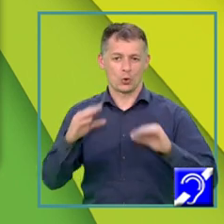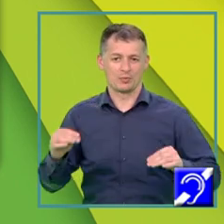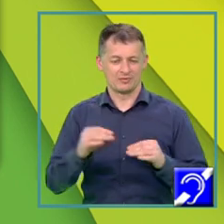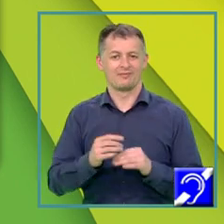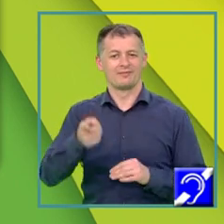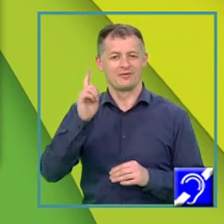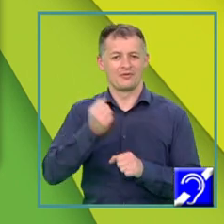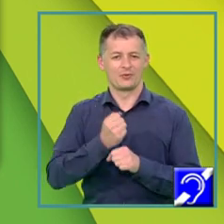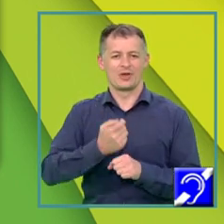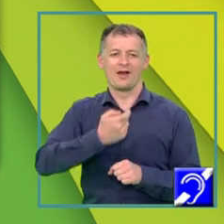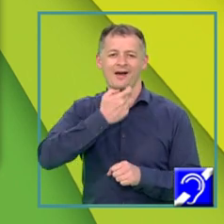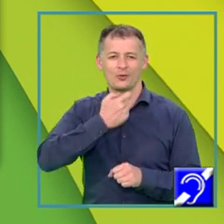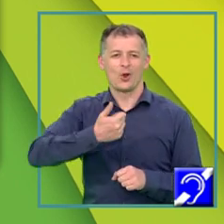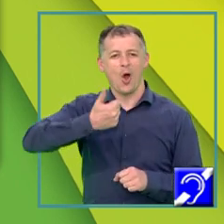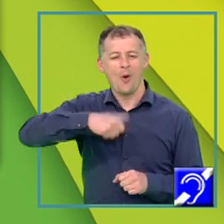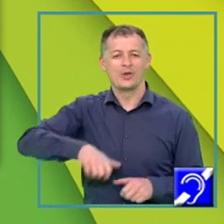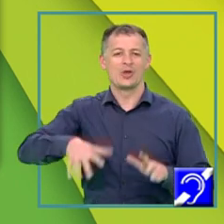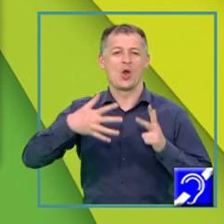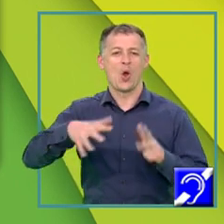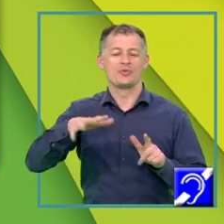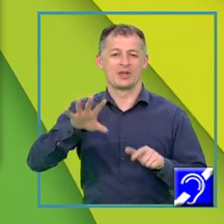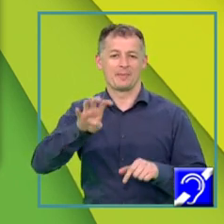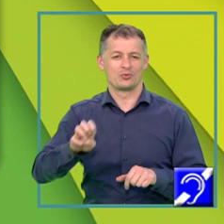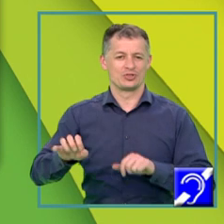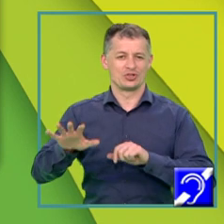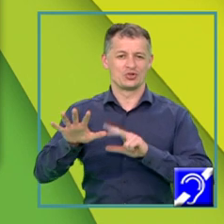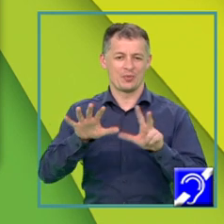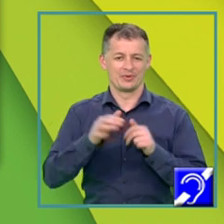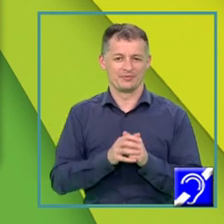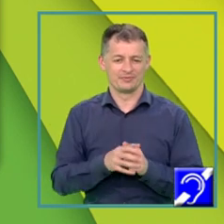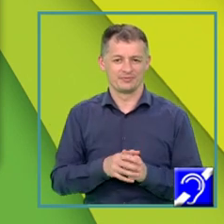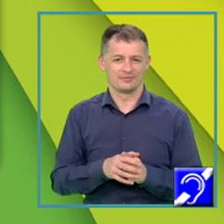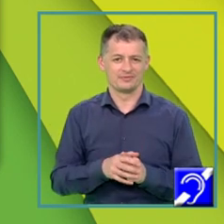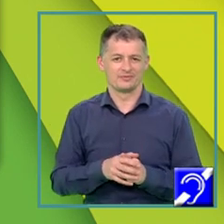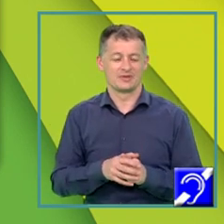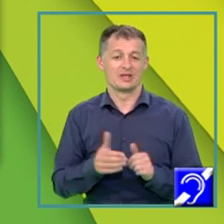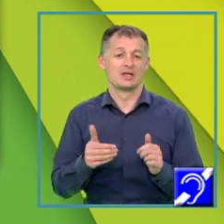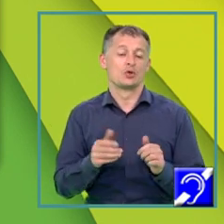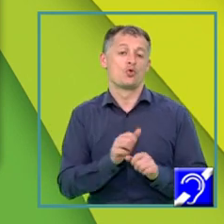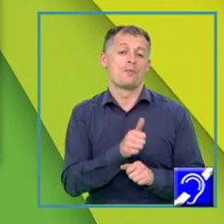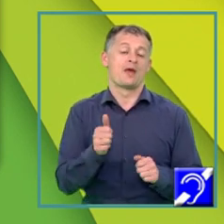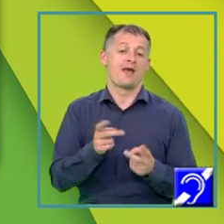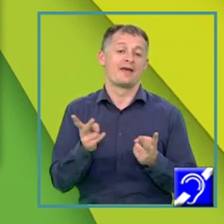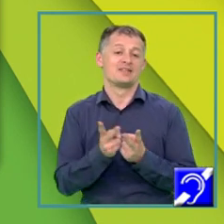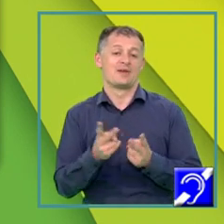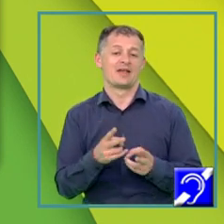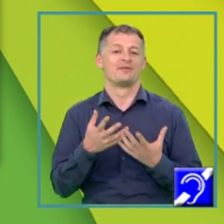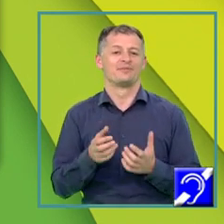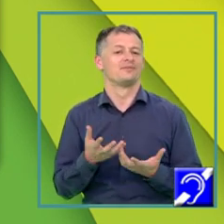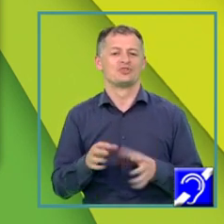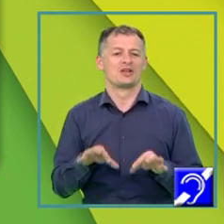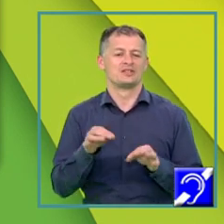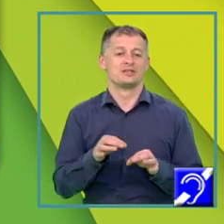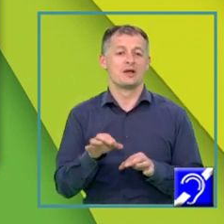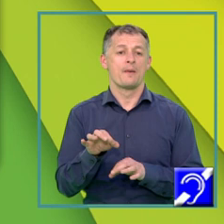anul 1848, celebrul an pașoptist. Doar asemănarea trebuie menționată. Ce am regăsit eu? Proiectele